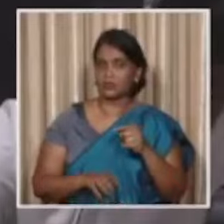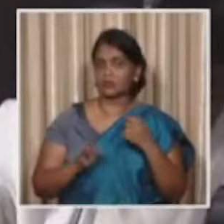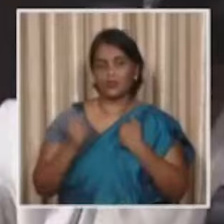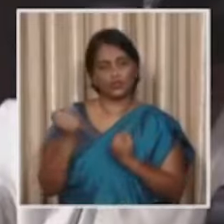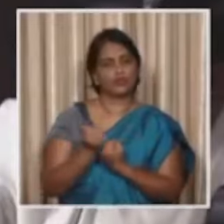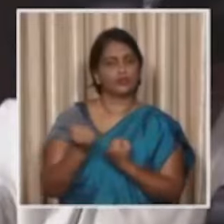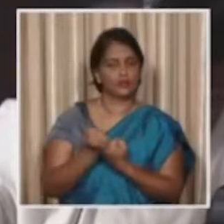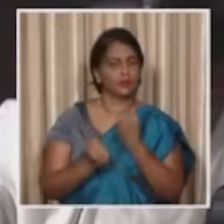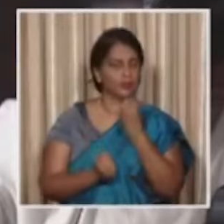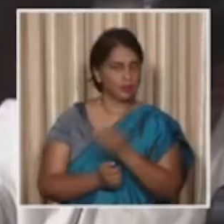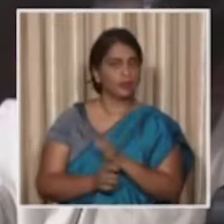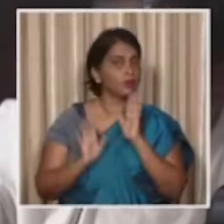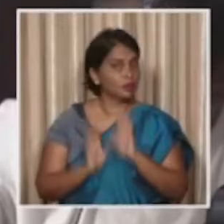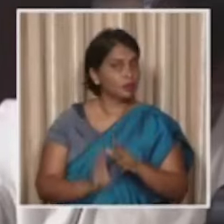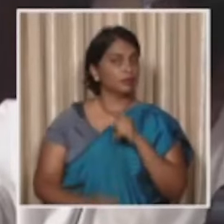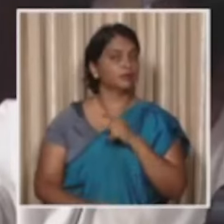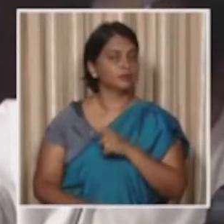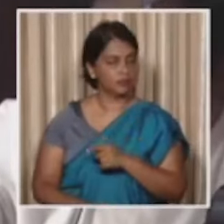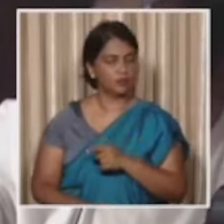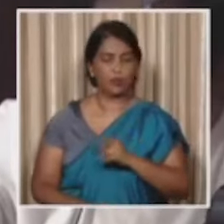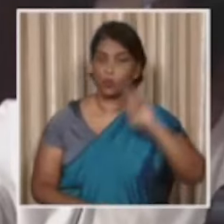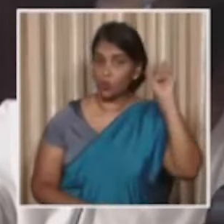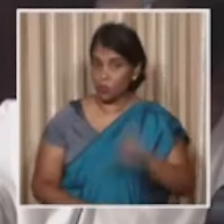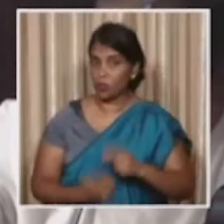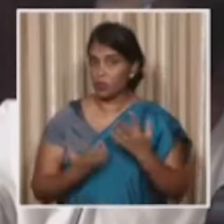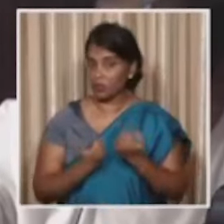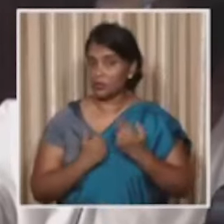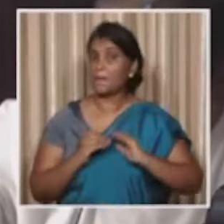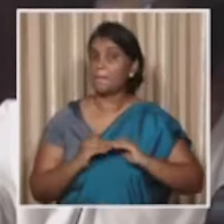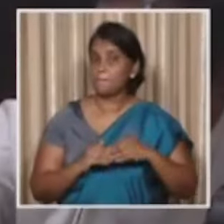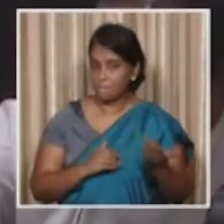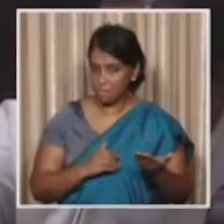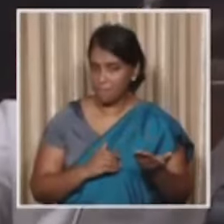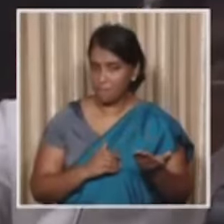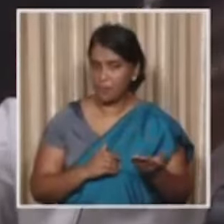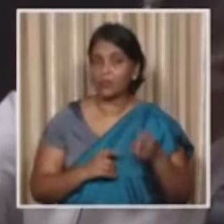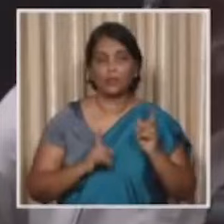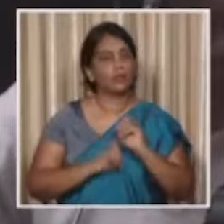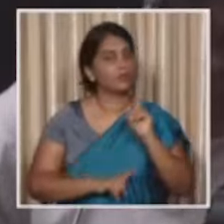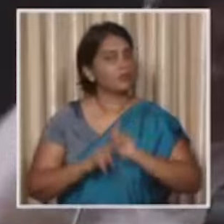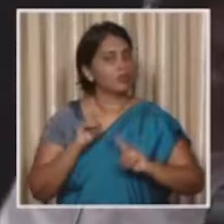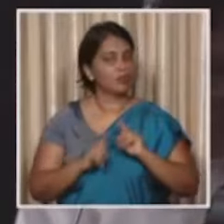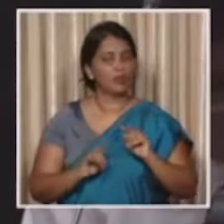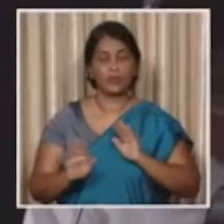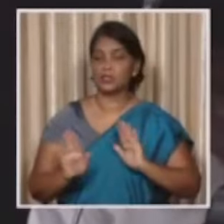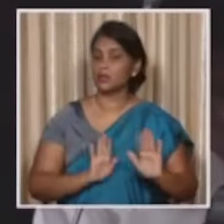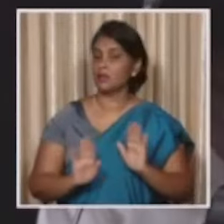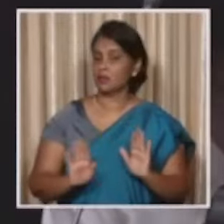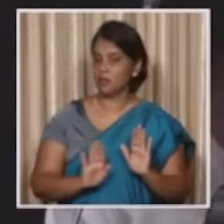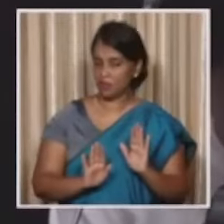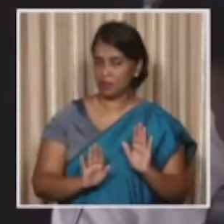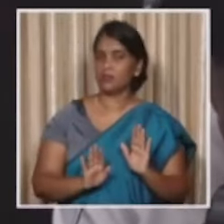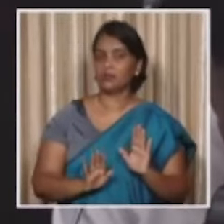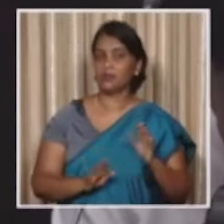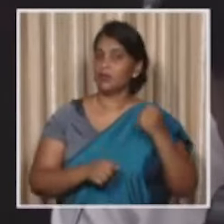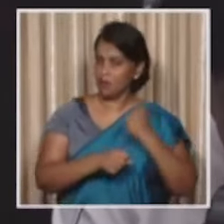අපි සහයෝගය ලබා දෙනවා. හැබැයි එතුමා මේක ජයග්‍රහණය කරාට පස්සේ හරි මේ පාර්ලිමේන්තුව පාලනය කරන්න ඕන.